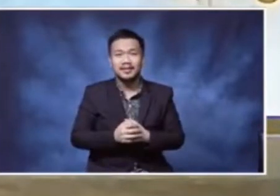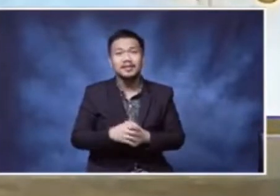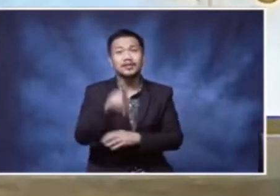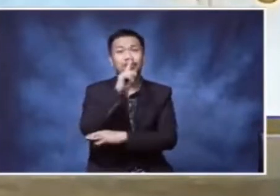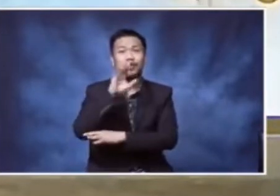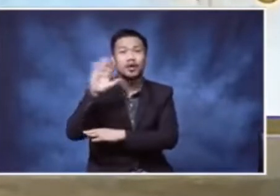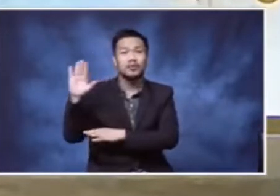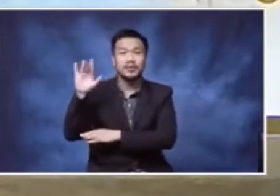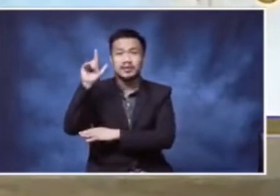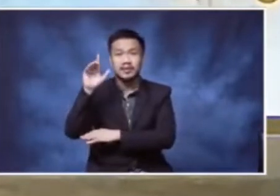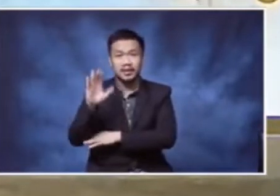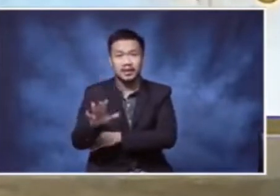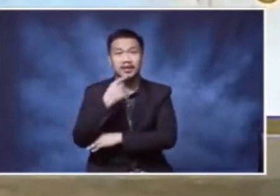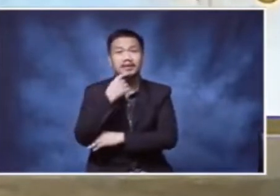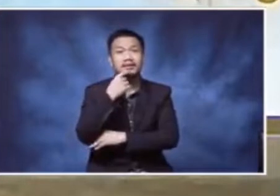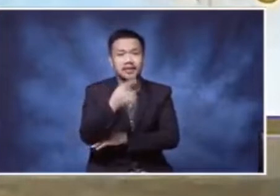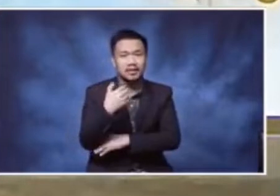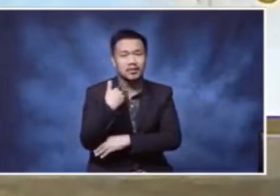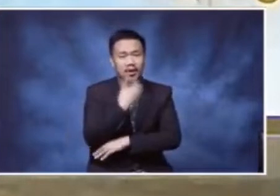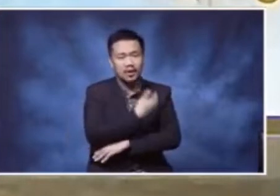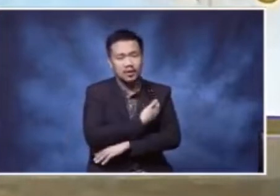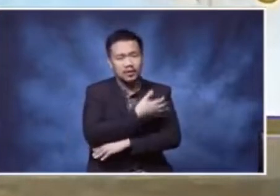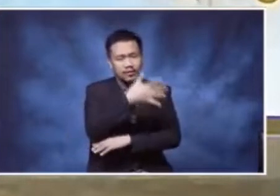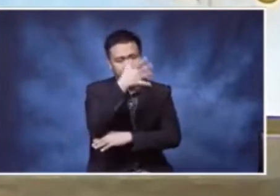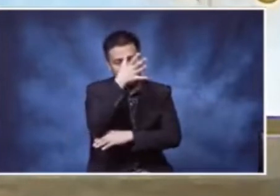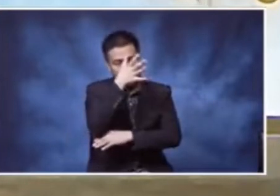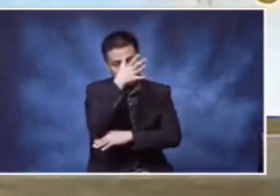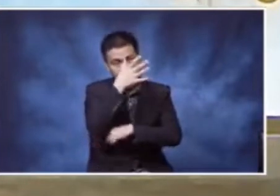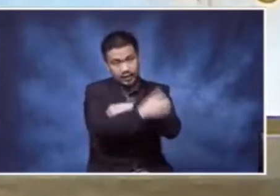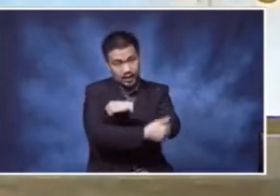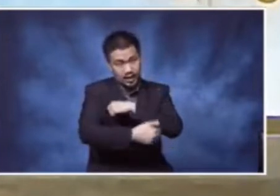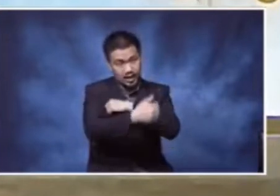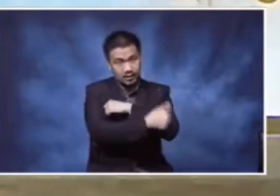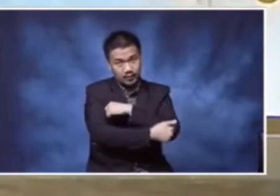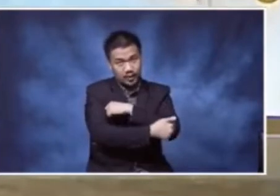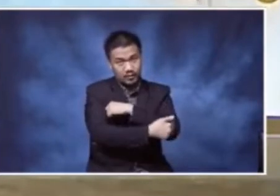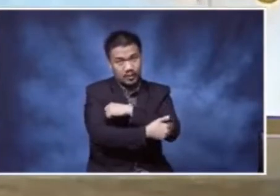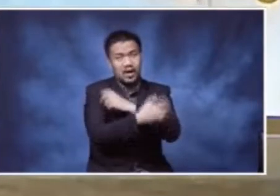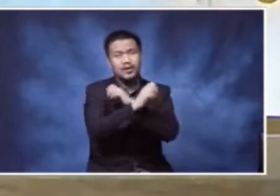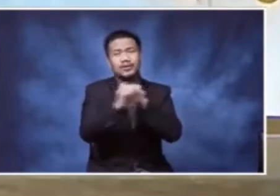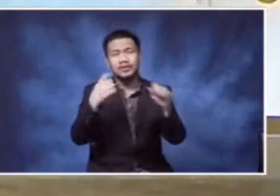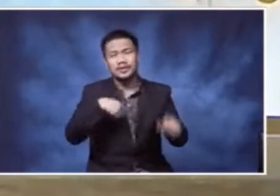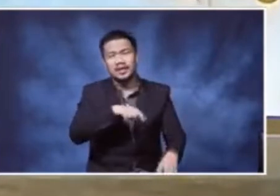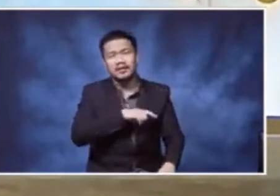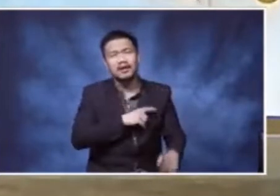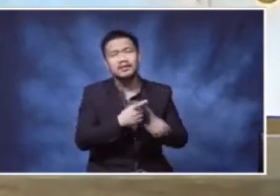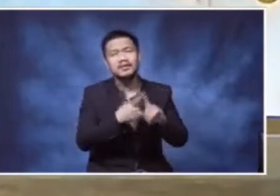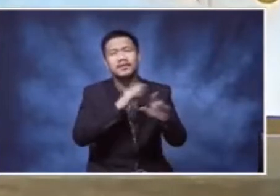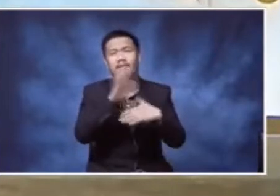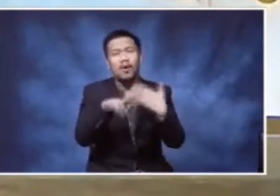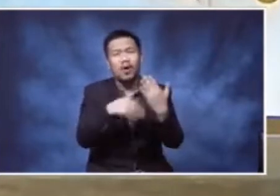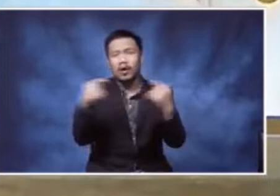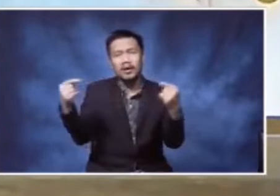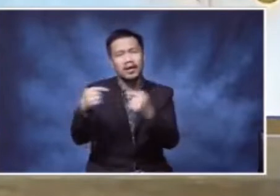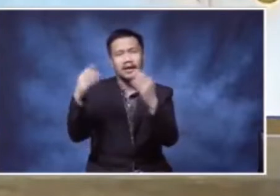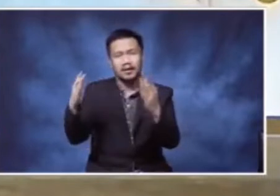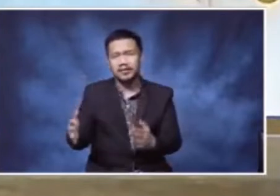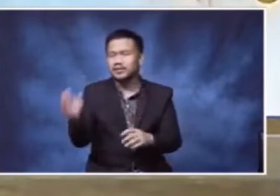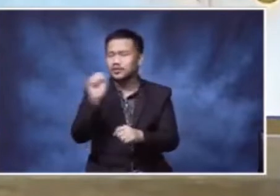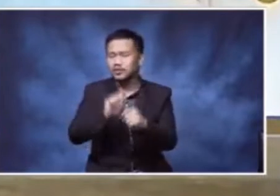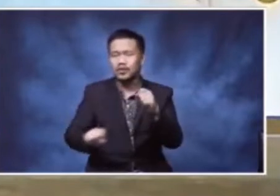sumpang binitiwan niya sa ating amang si Abraham na ililigtas tayo sa ating mga kaaway